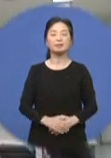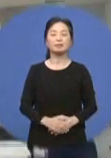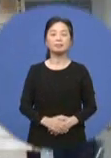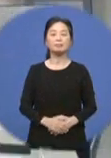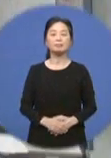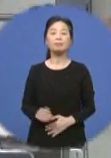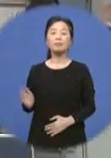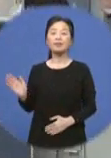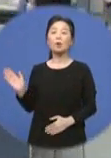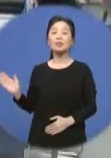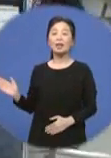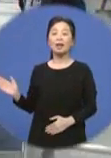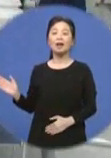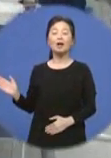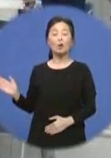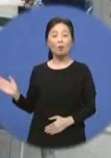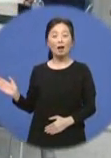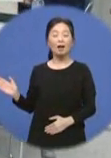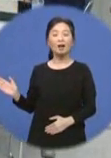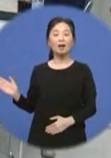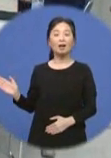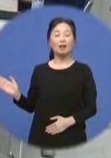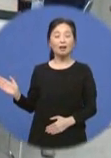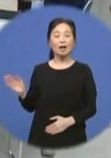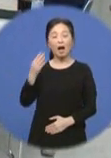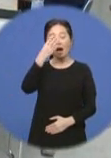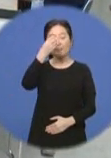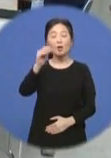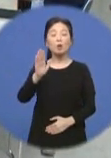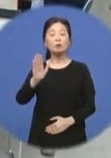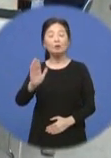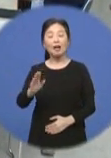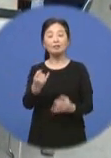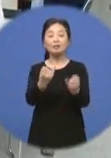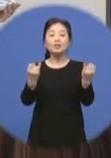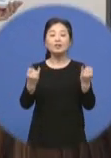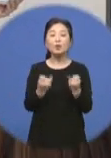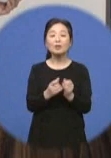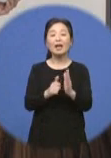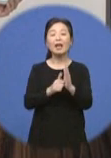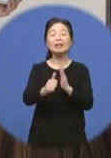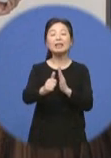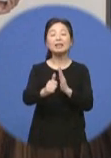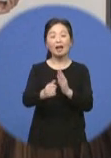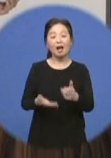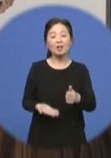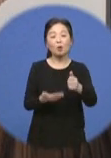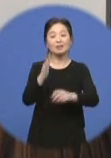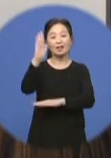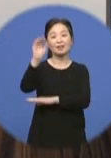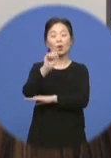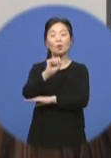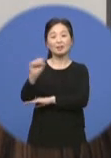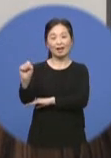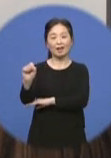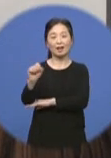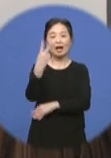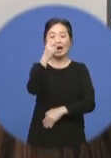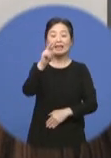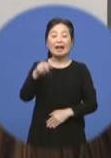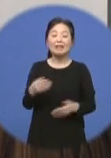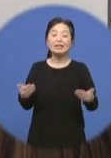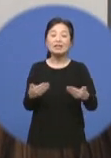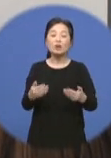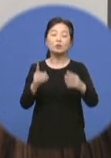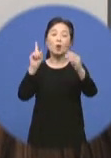こちらはリーブルで開催された魅力ある女性リーダー養成講座です。管理職を目指す女性